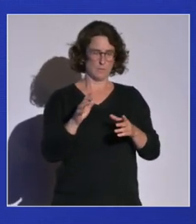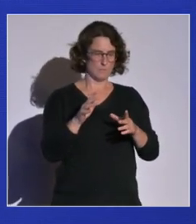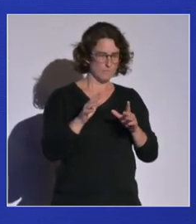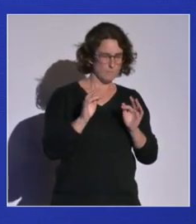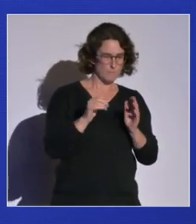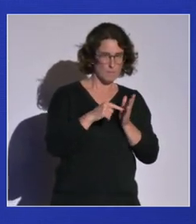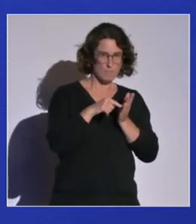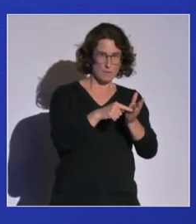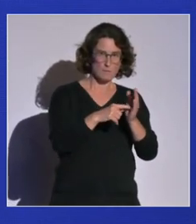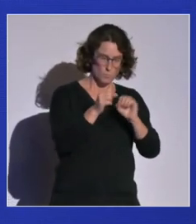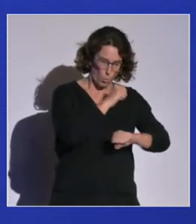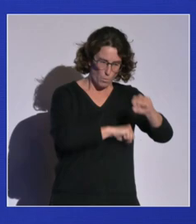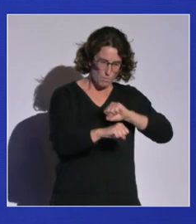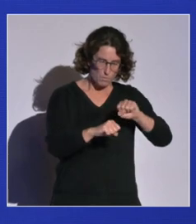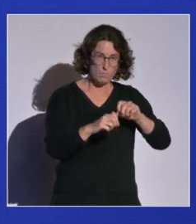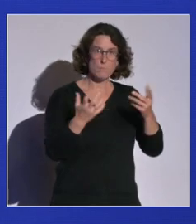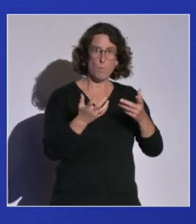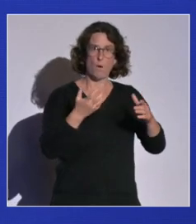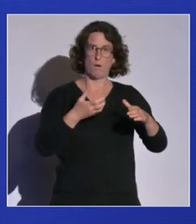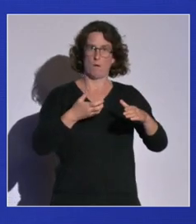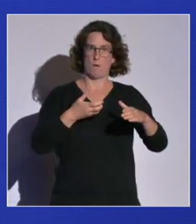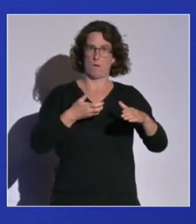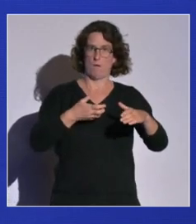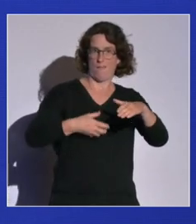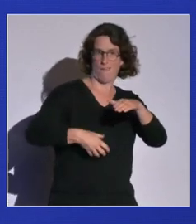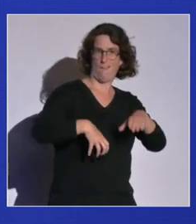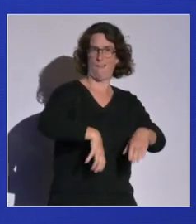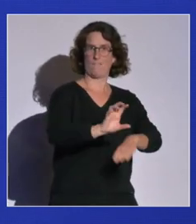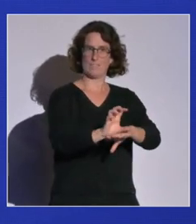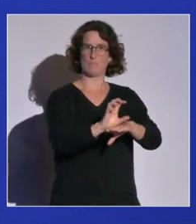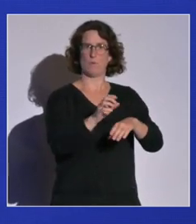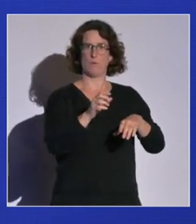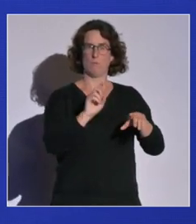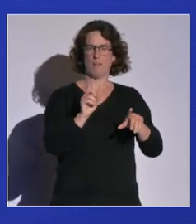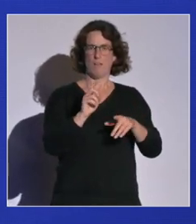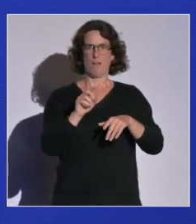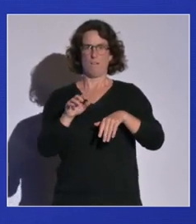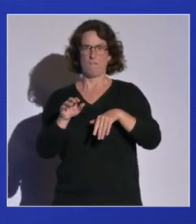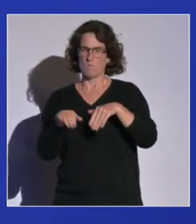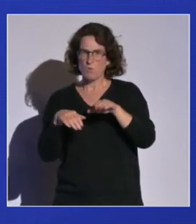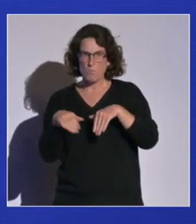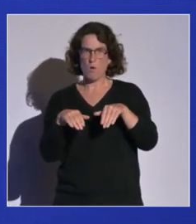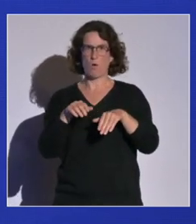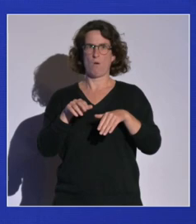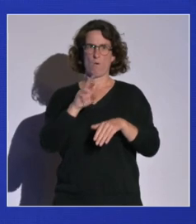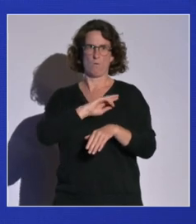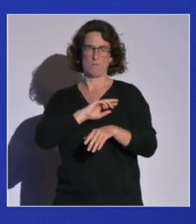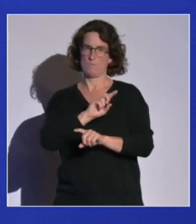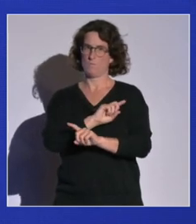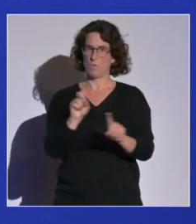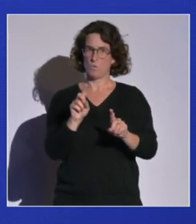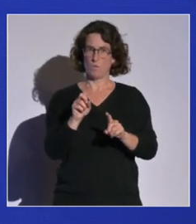l'investissement, et pas la vie de tous les jours, pas le fonctionnement, pas les retraites. La dette, c'est fait